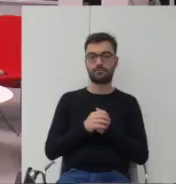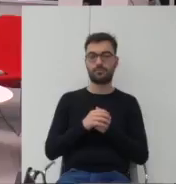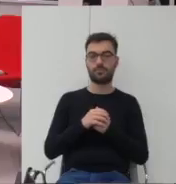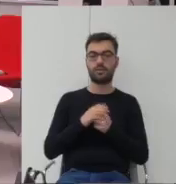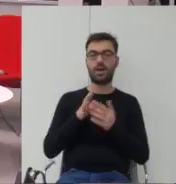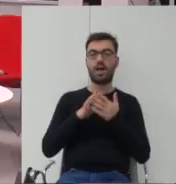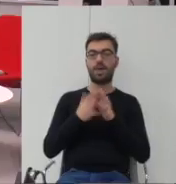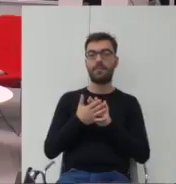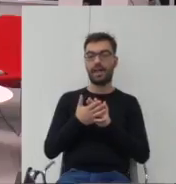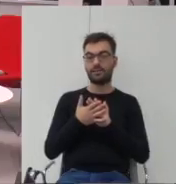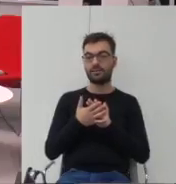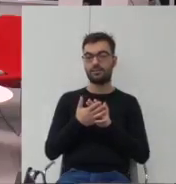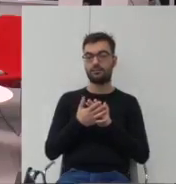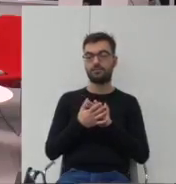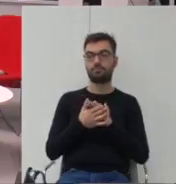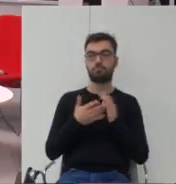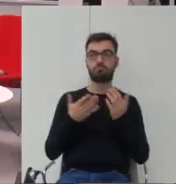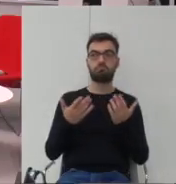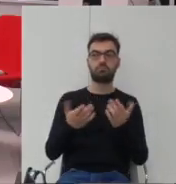Ośrodki rehabilitacyjne,